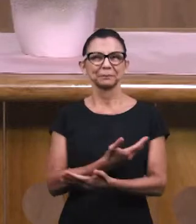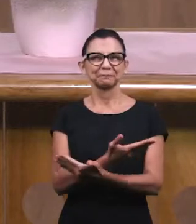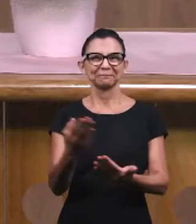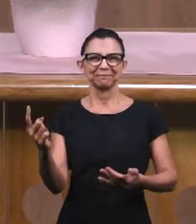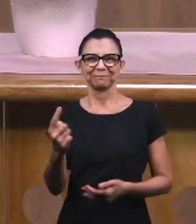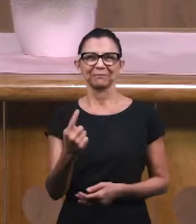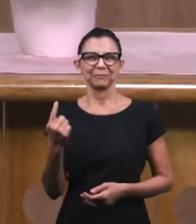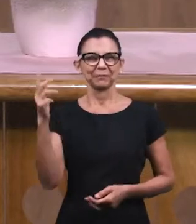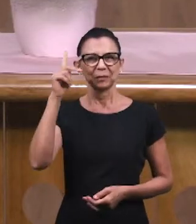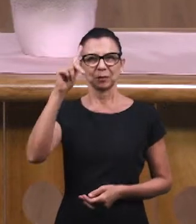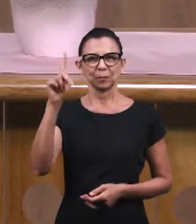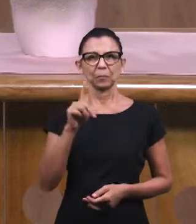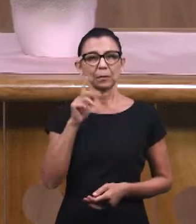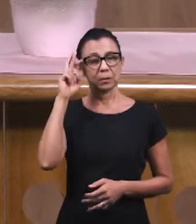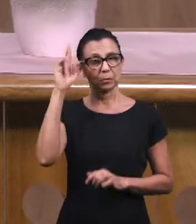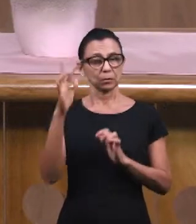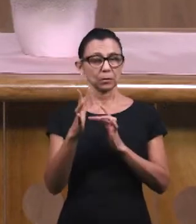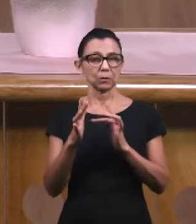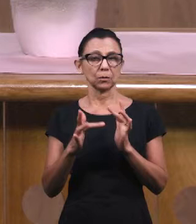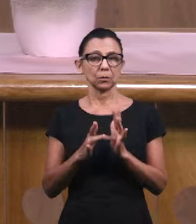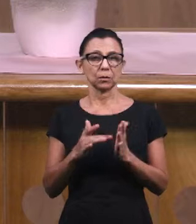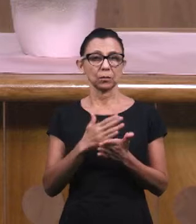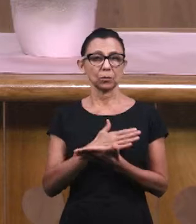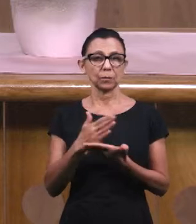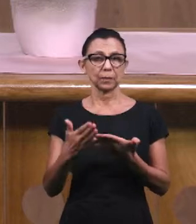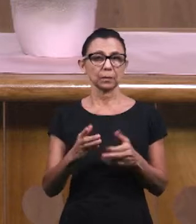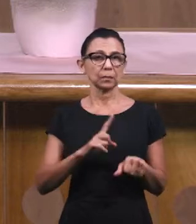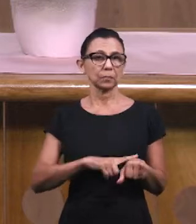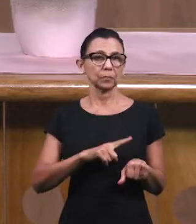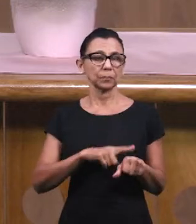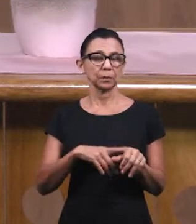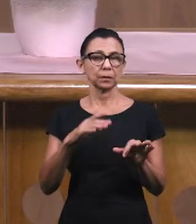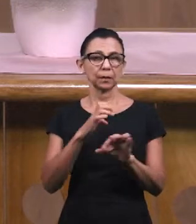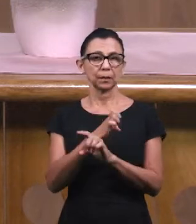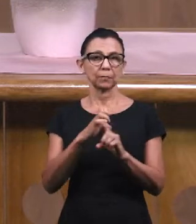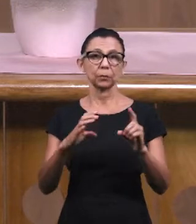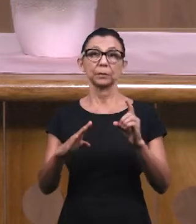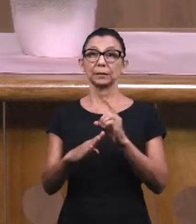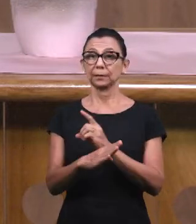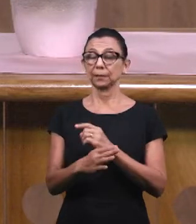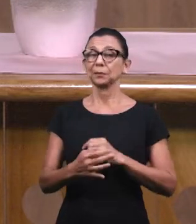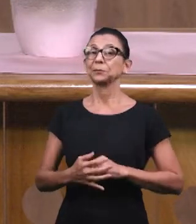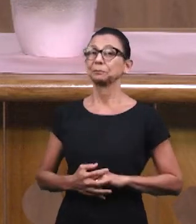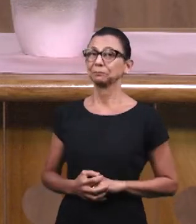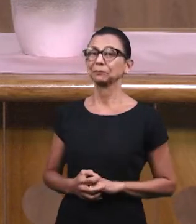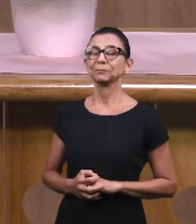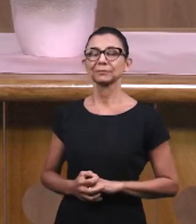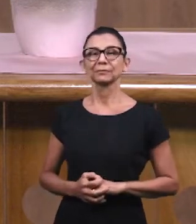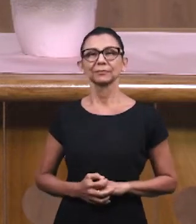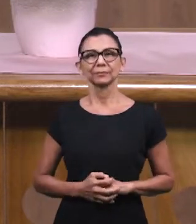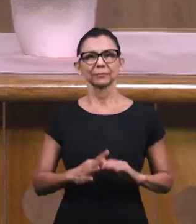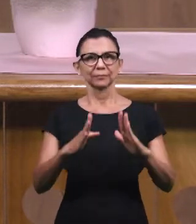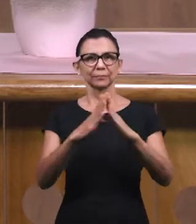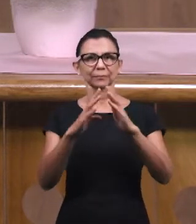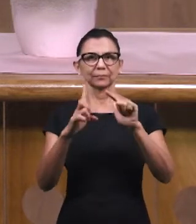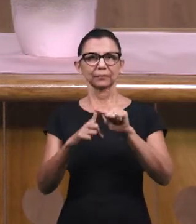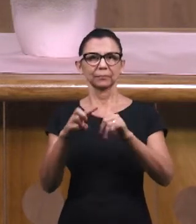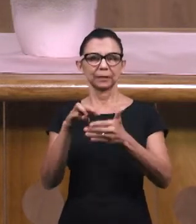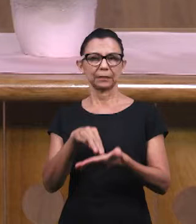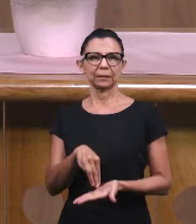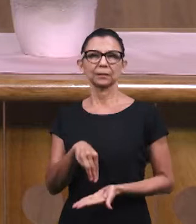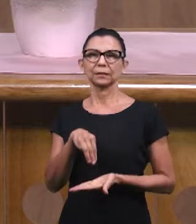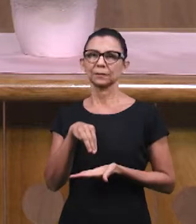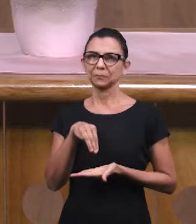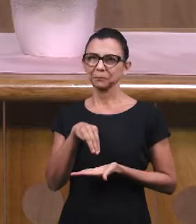Je salue les frères et sœurs dans la paix du Seigneur Jésus. Nous commençons maintenant l'école biblique dominicale de l'Église